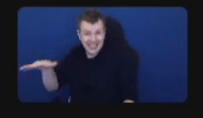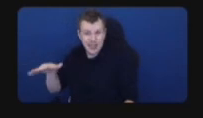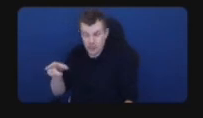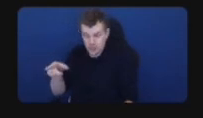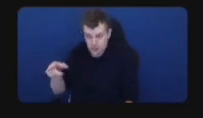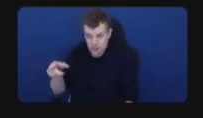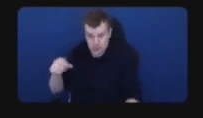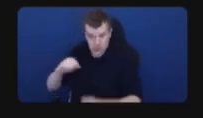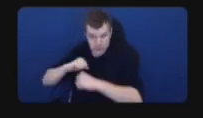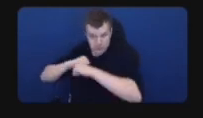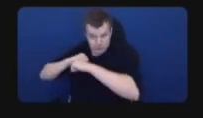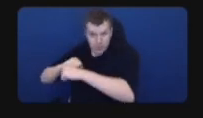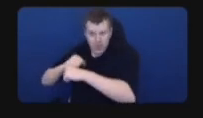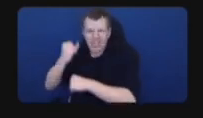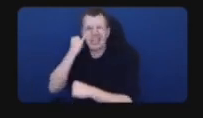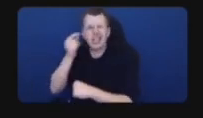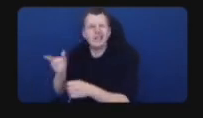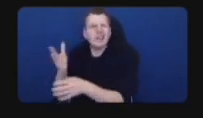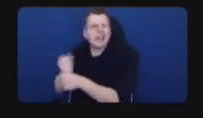我们没有办法来衡量每个孩子,